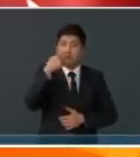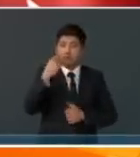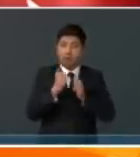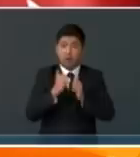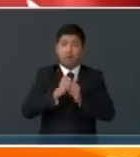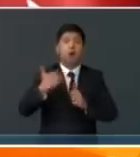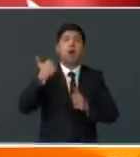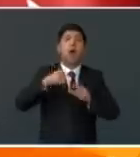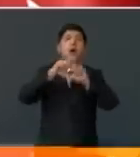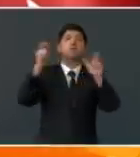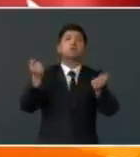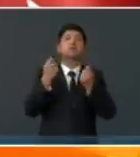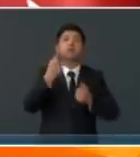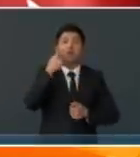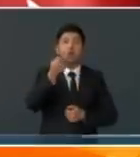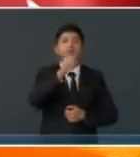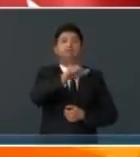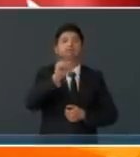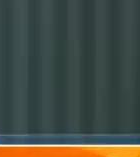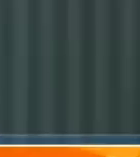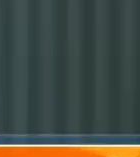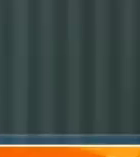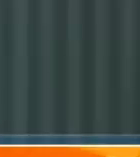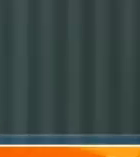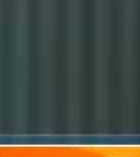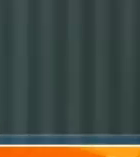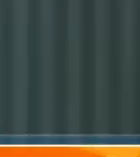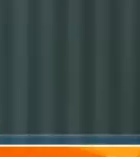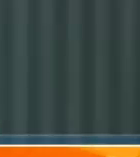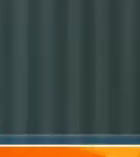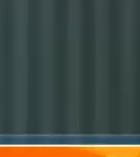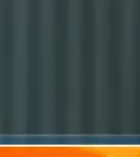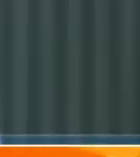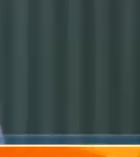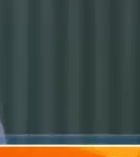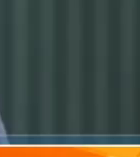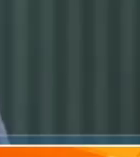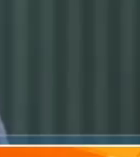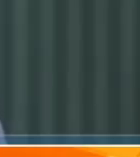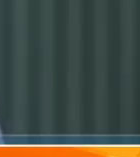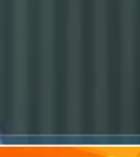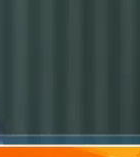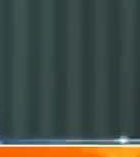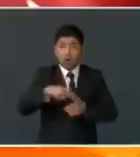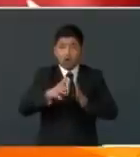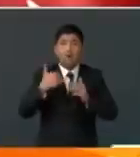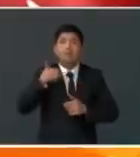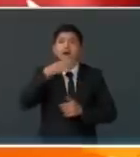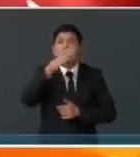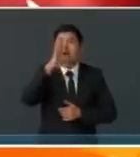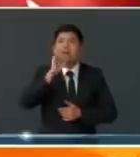ile kamu kuruluşlarına yerleştirilecek kısa çalışma ödeneğinden mevcutta